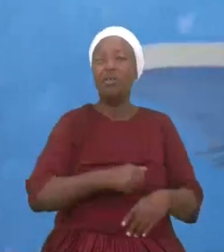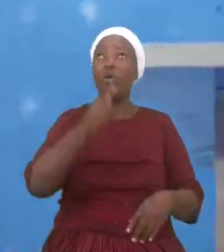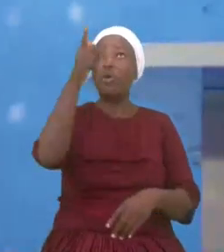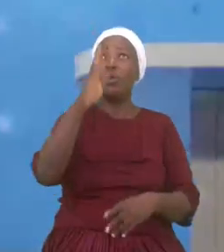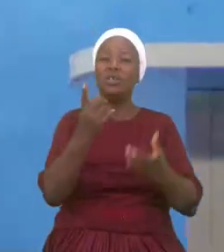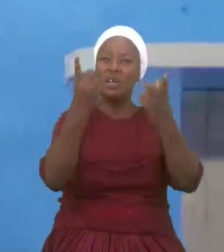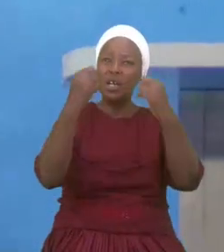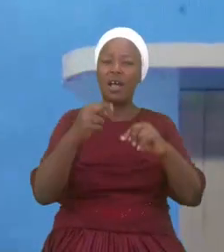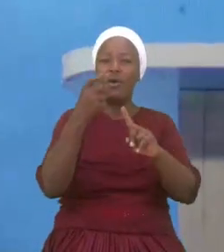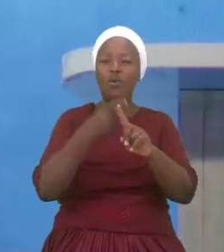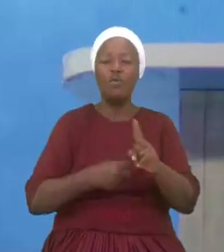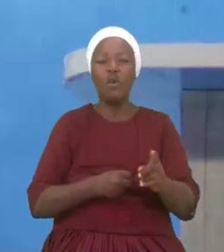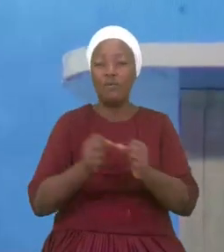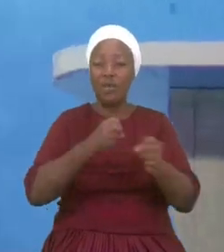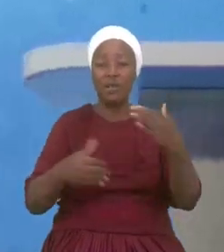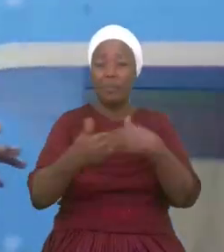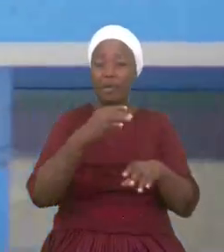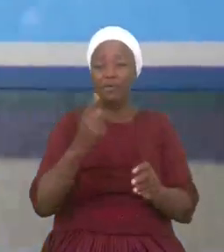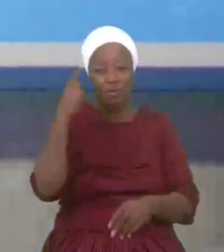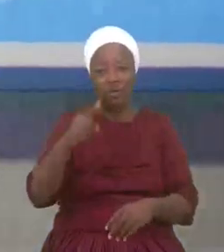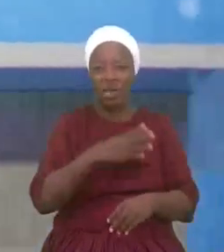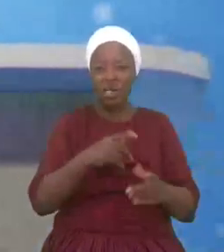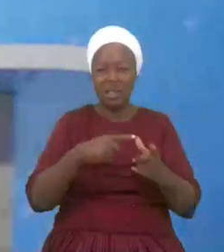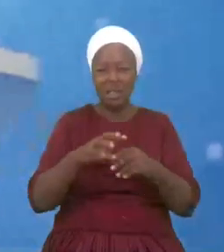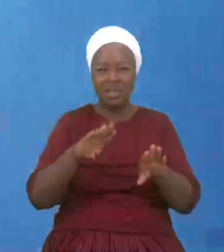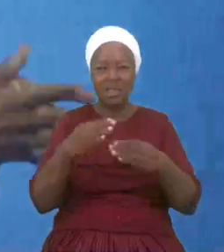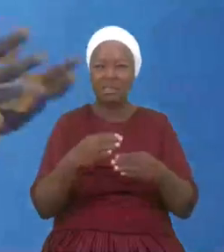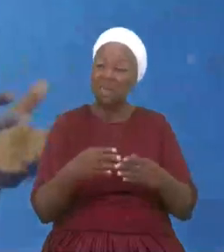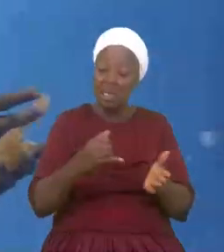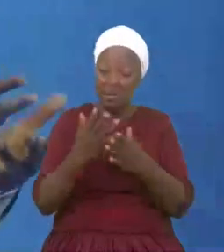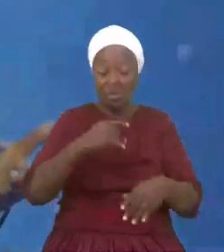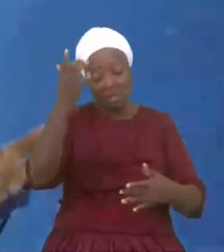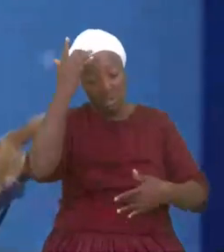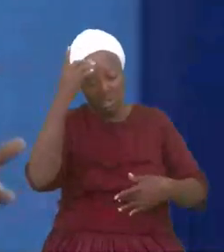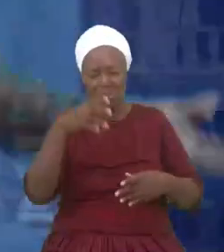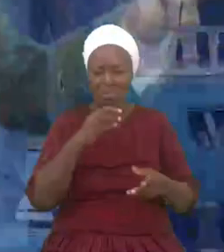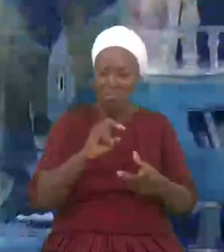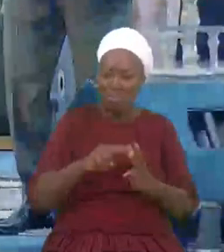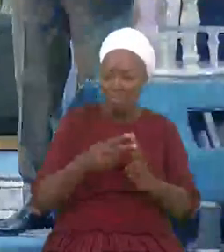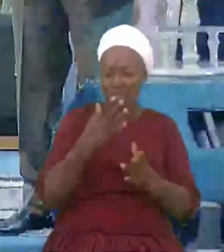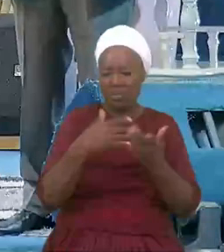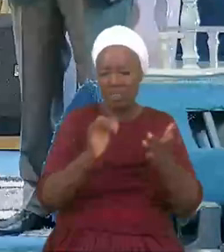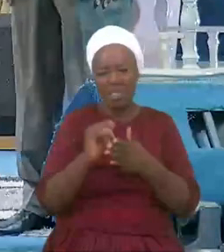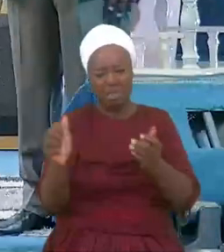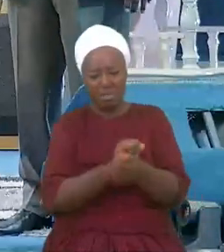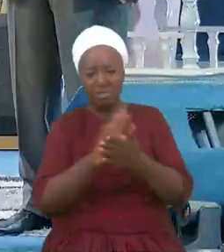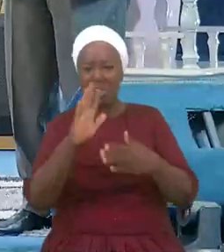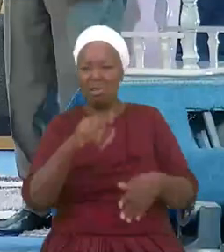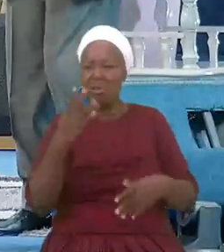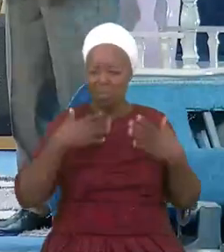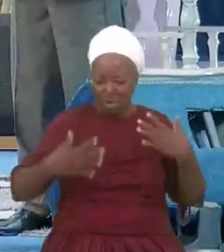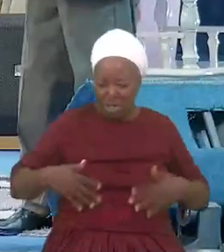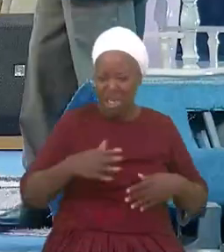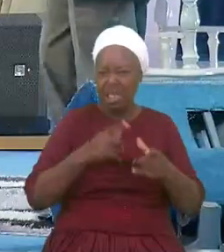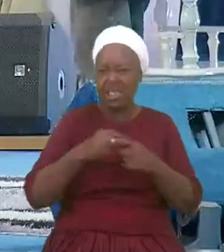de te torturer de te mettre en pièces le Seigneur viendra avec la vengeance c'est peut-être la maladie